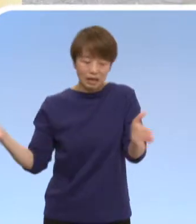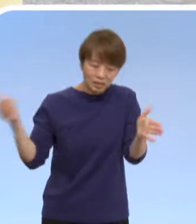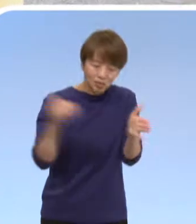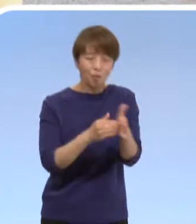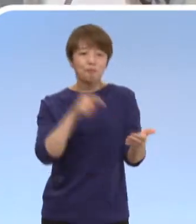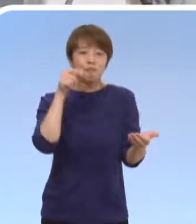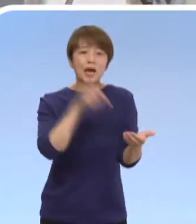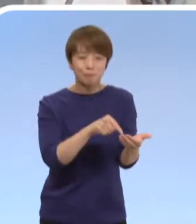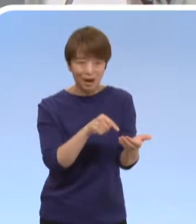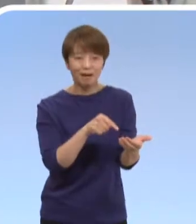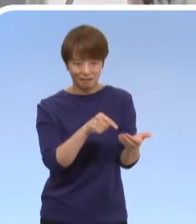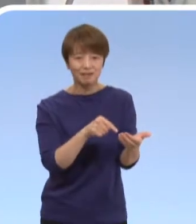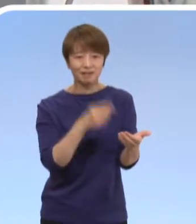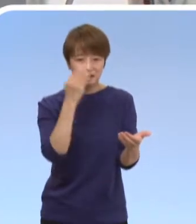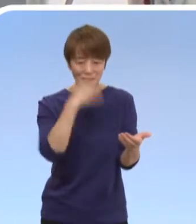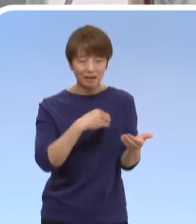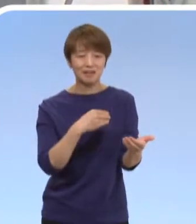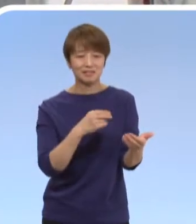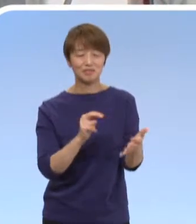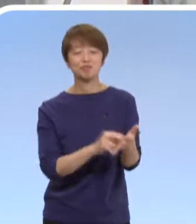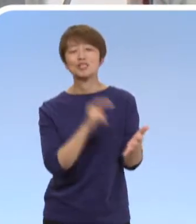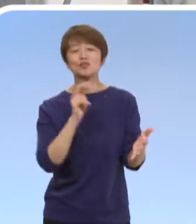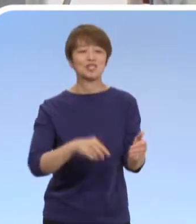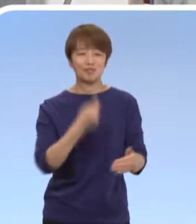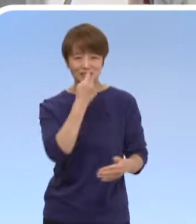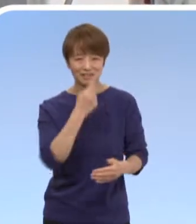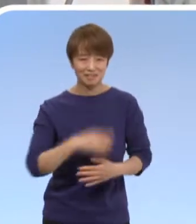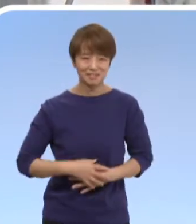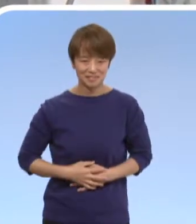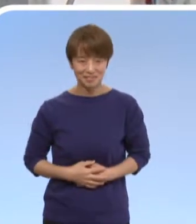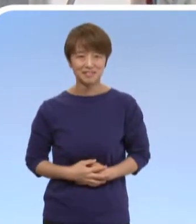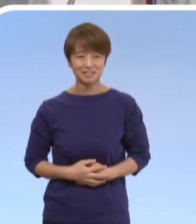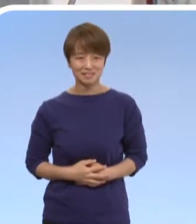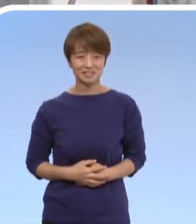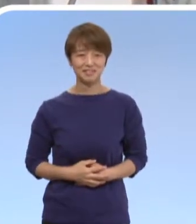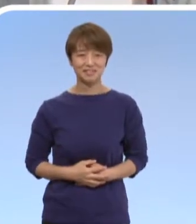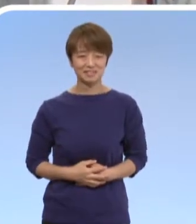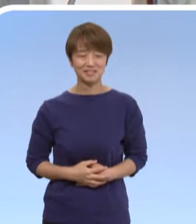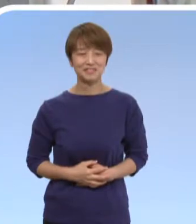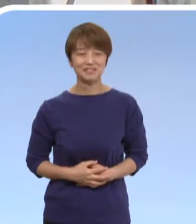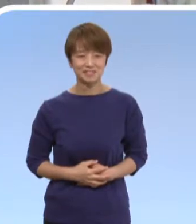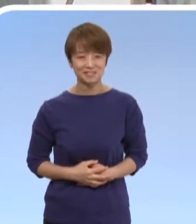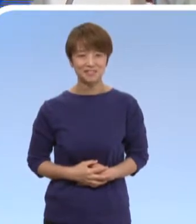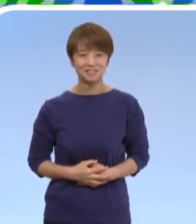はい、メンマにたどり着くなんてこれは本当にびっくりしました